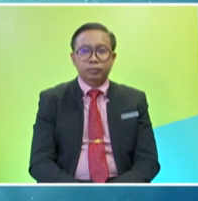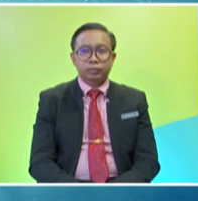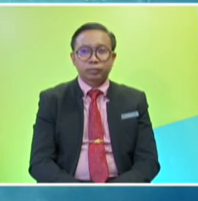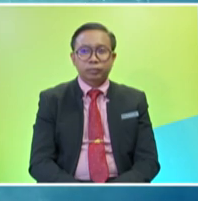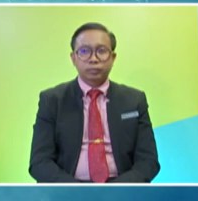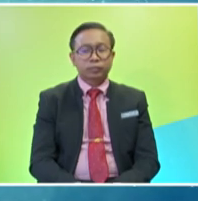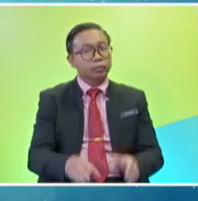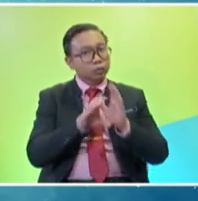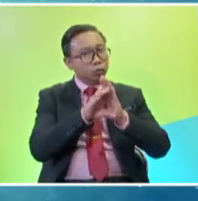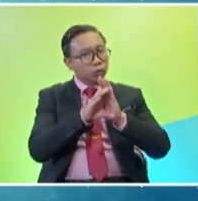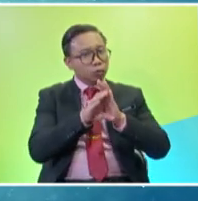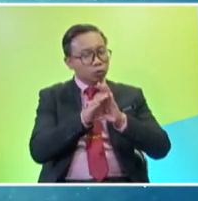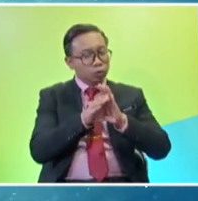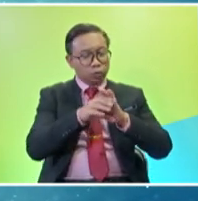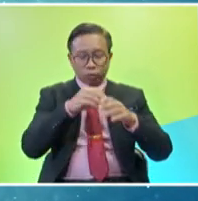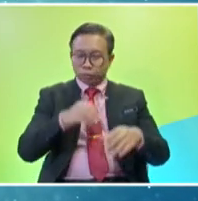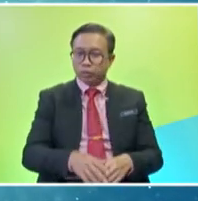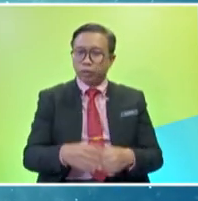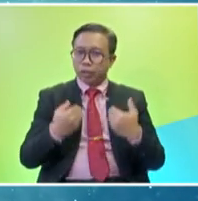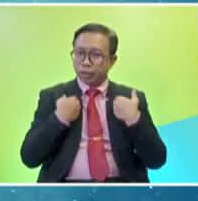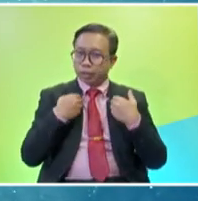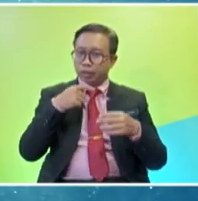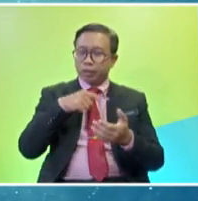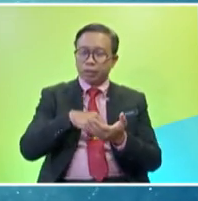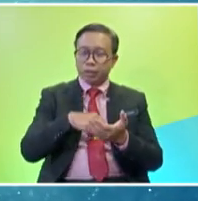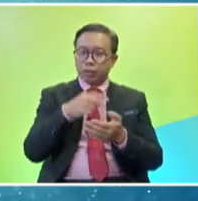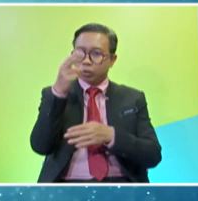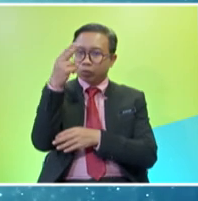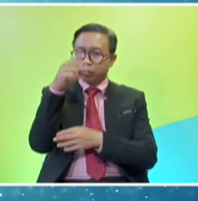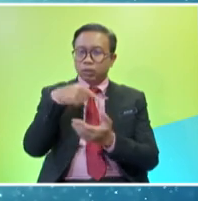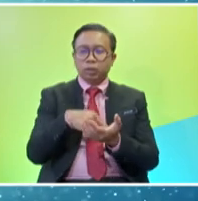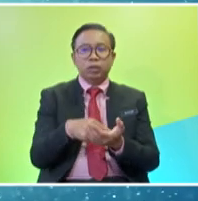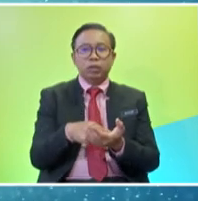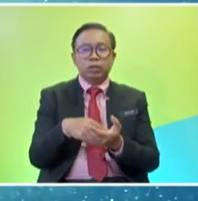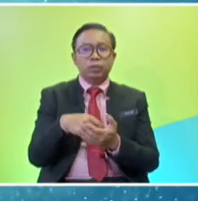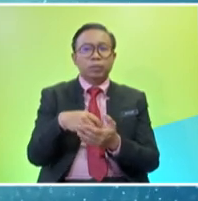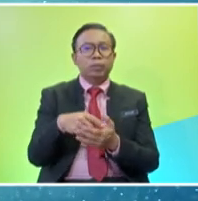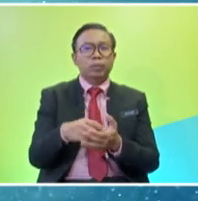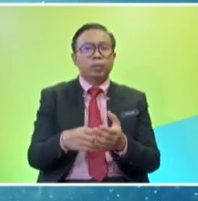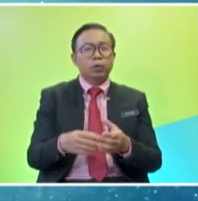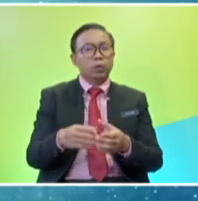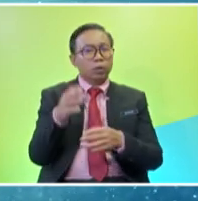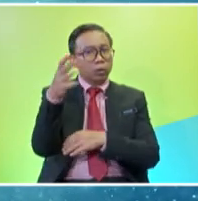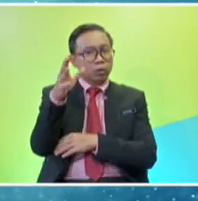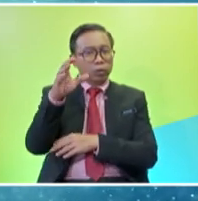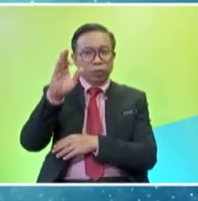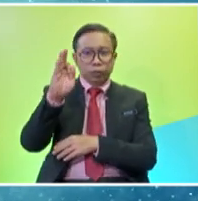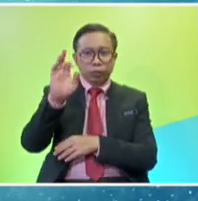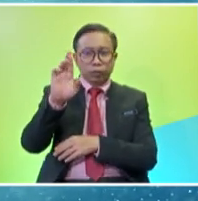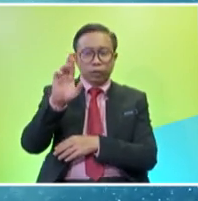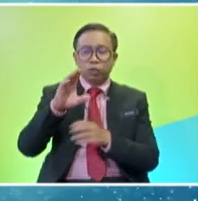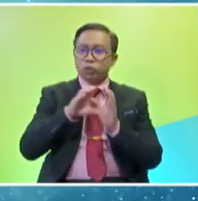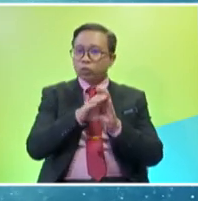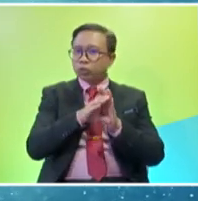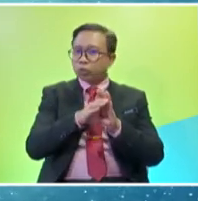contoh tumbuh-tumbuhan 9 jadi yang ada di hutan konifer ialah seperti pokok V mana Kalau contoh hidup